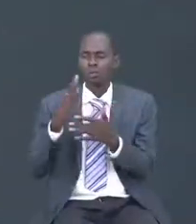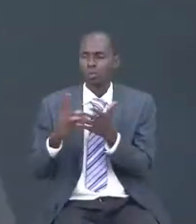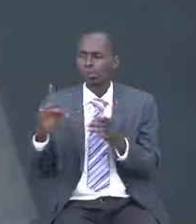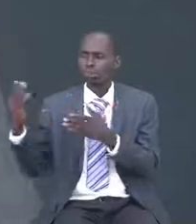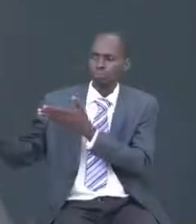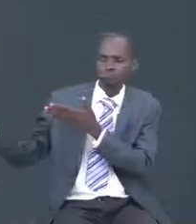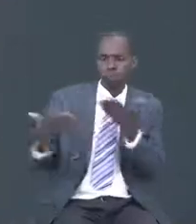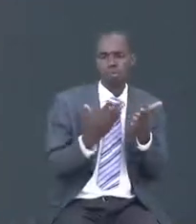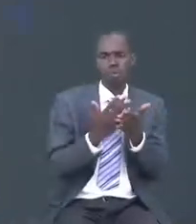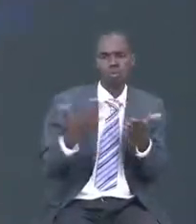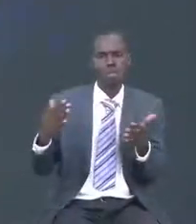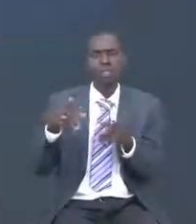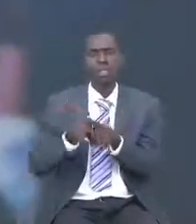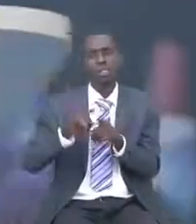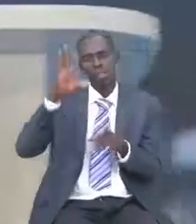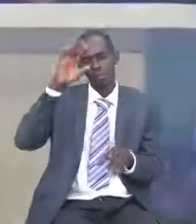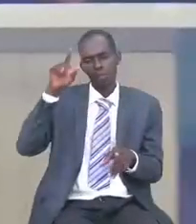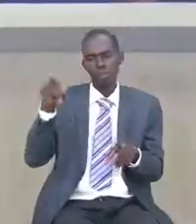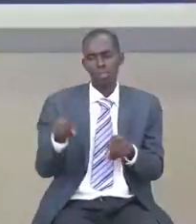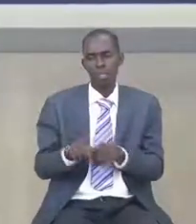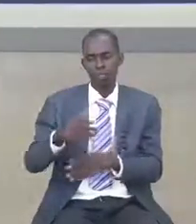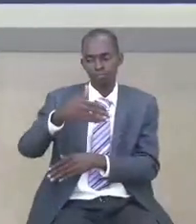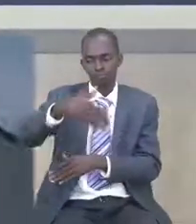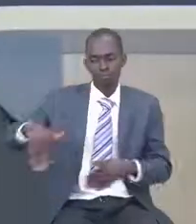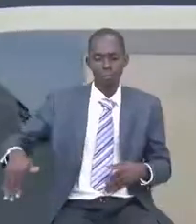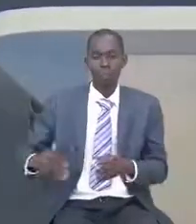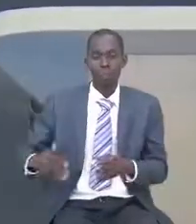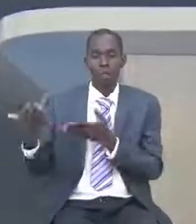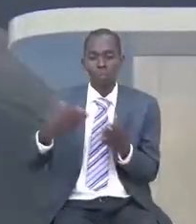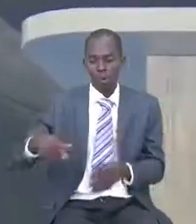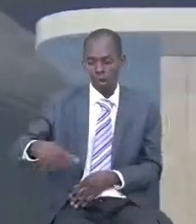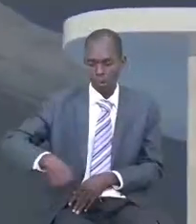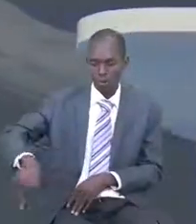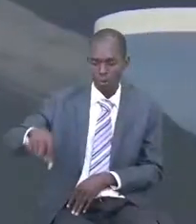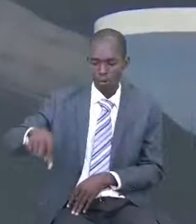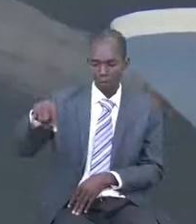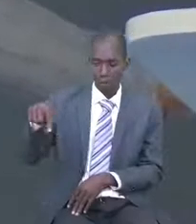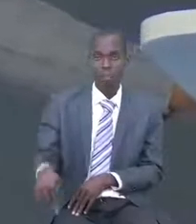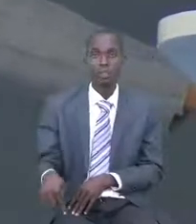d'achoppement. Il vient, il court. Alors qu'il titube, et il a vu, et